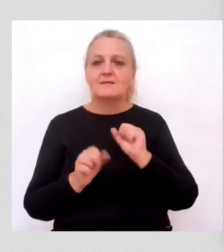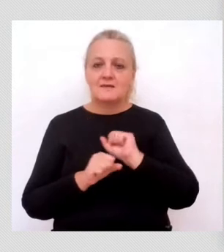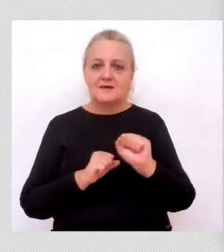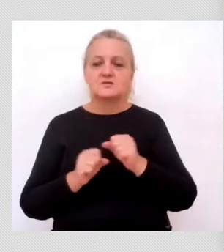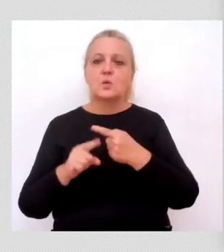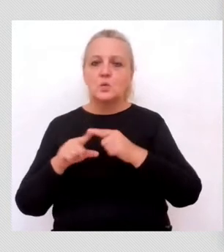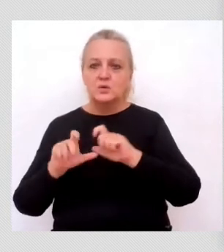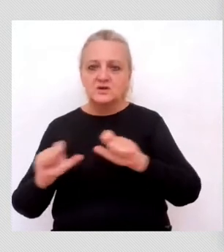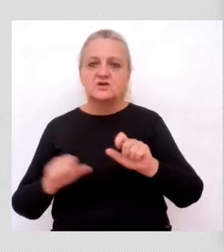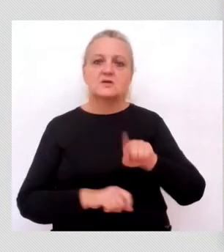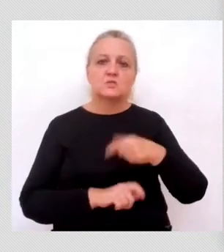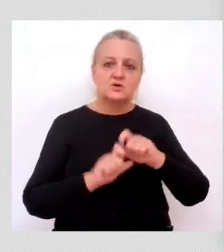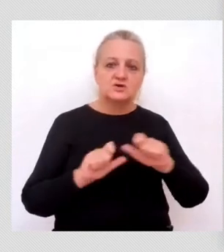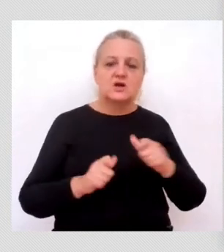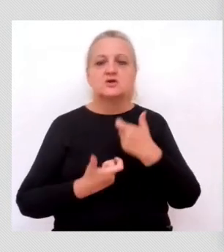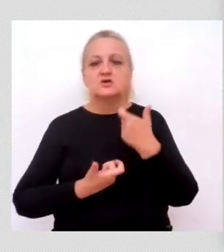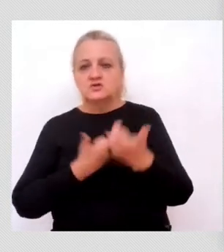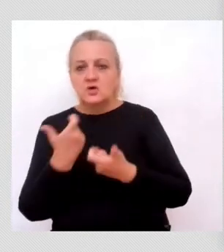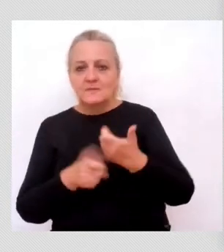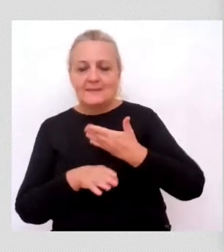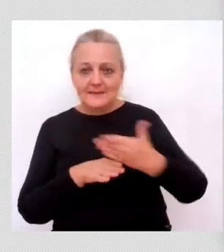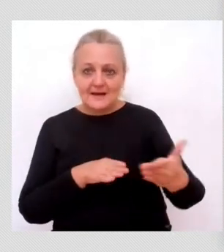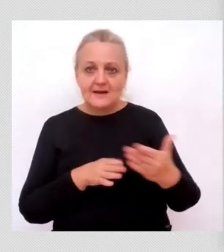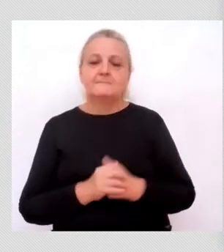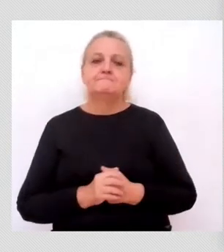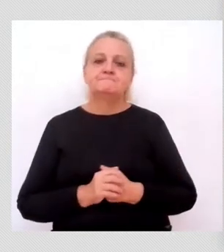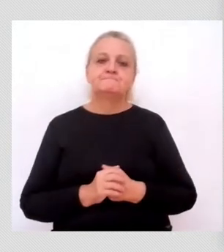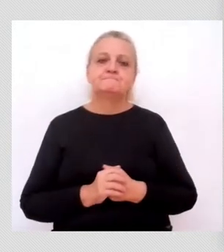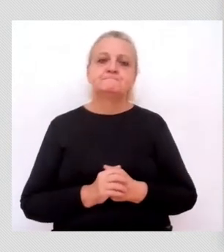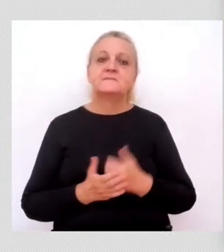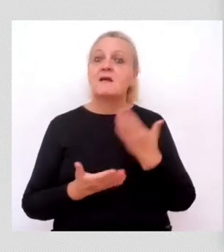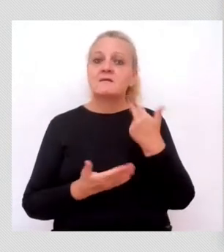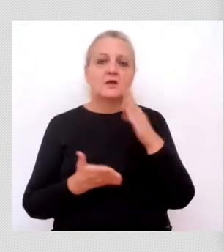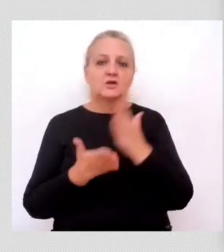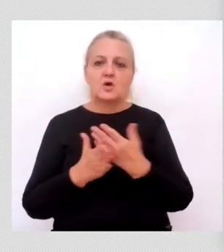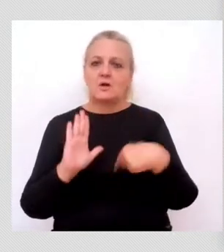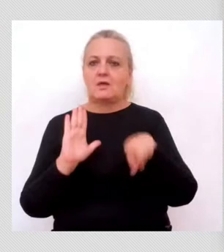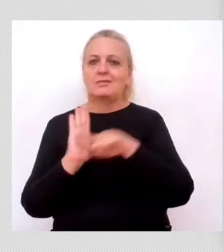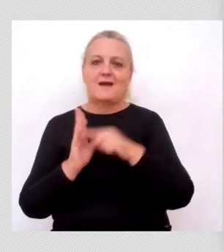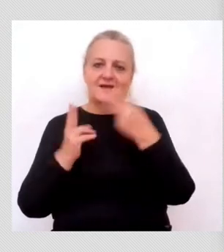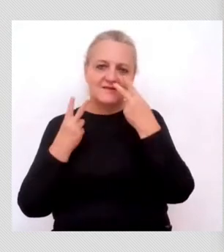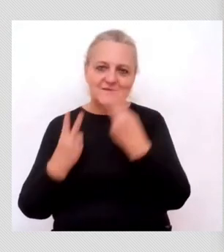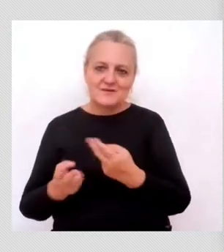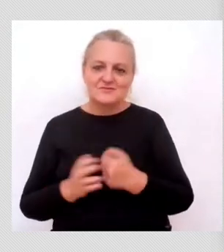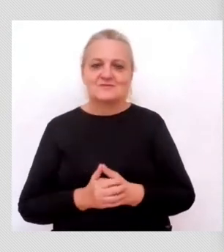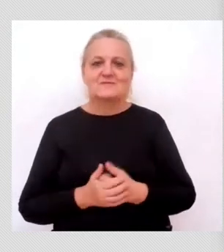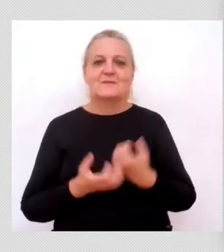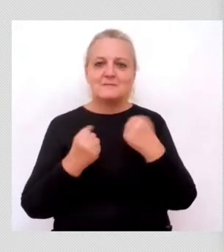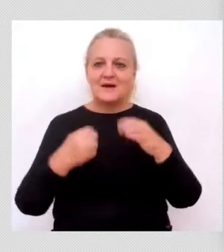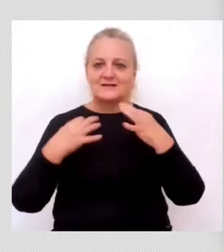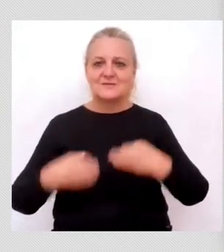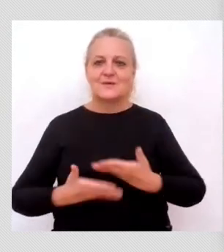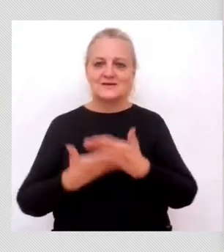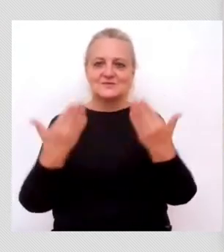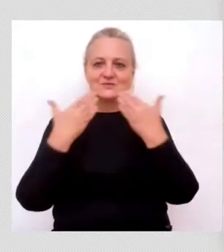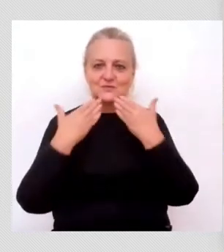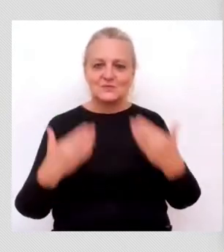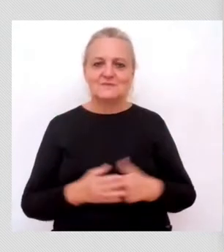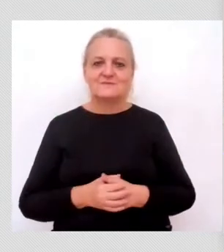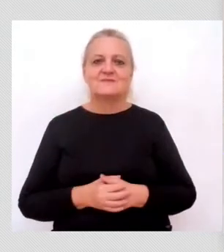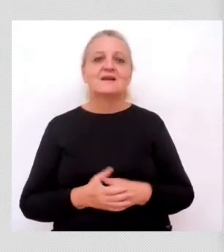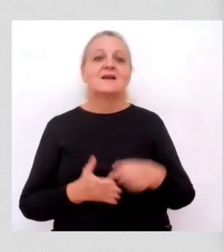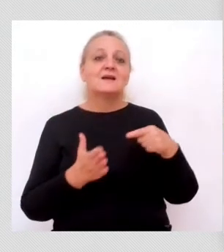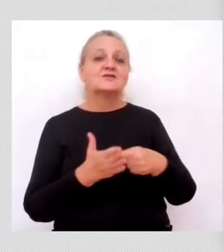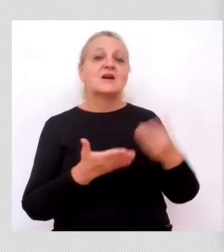co możemy zrobić, a nie tylko pesymistyczne spojrzenie. Bardzo państwu dziękuję. I